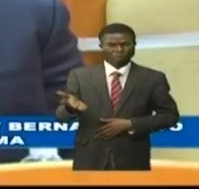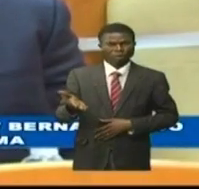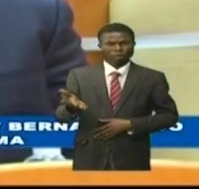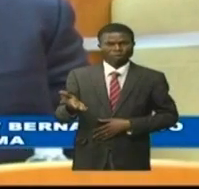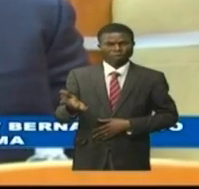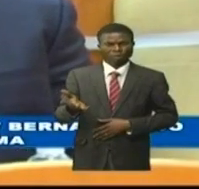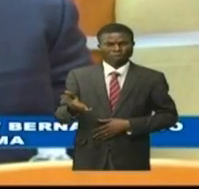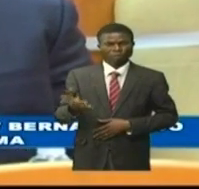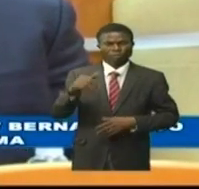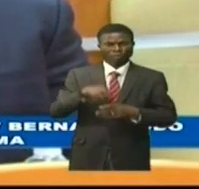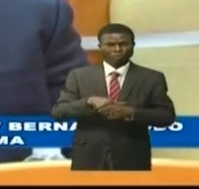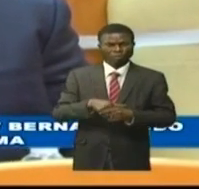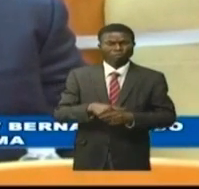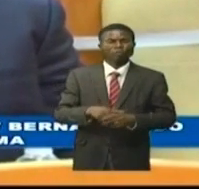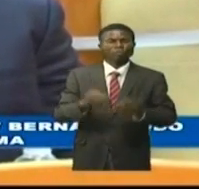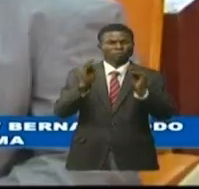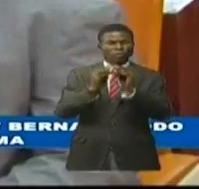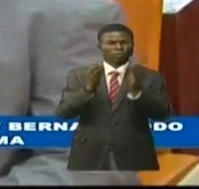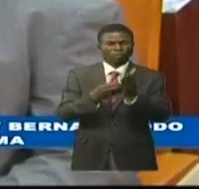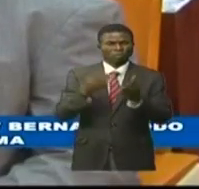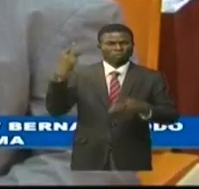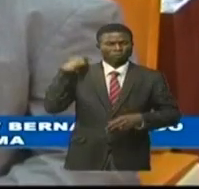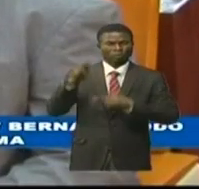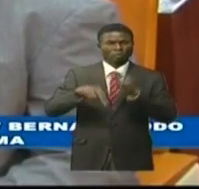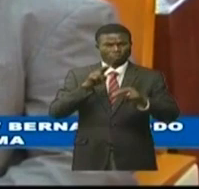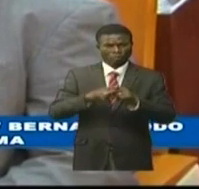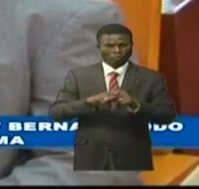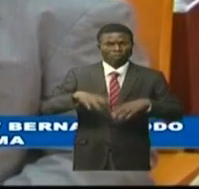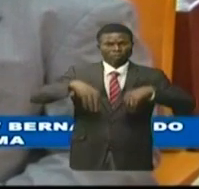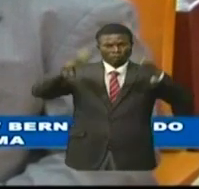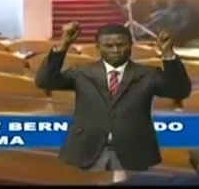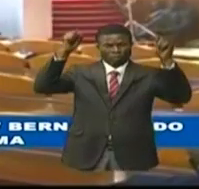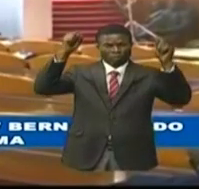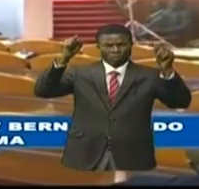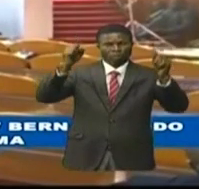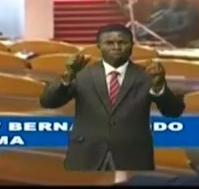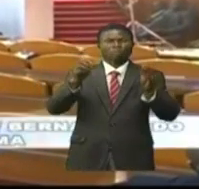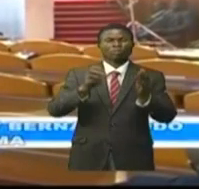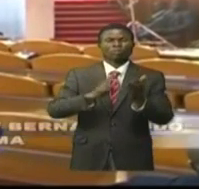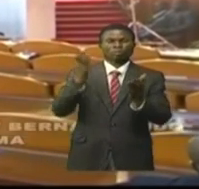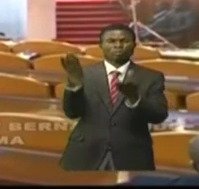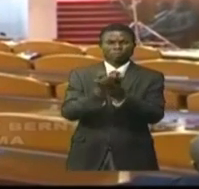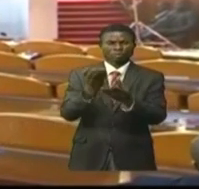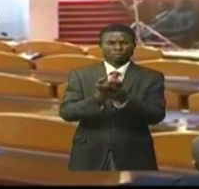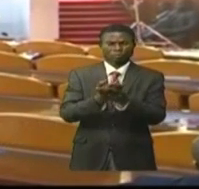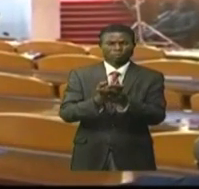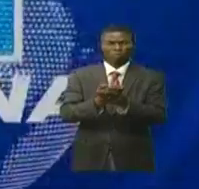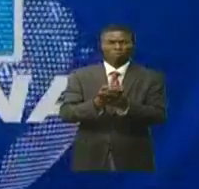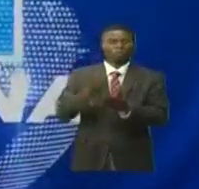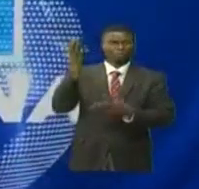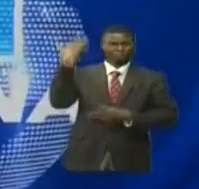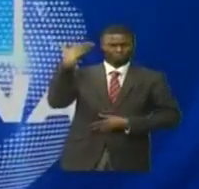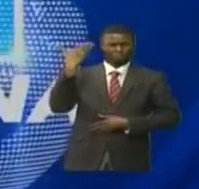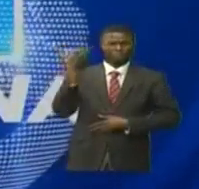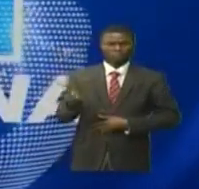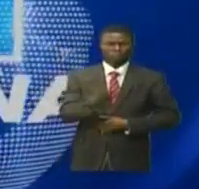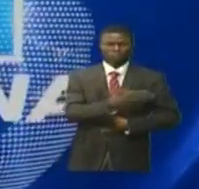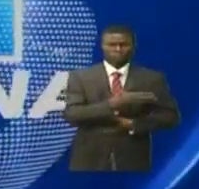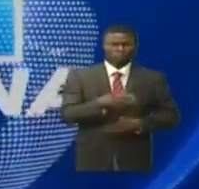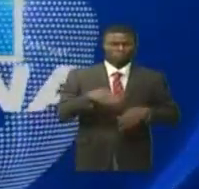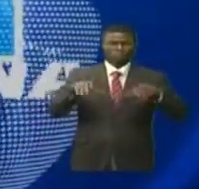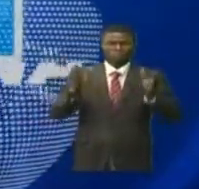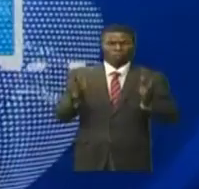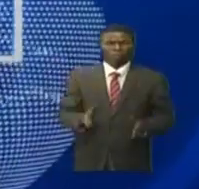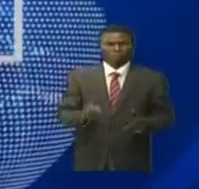au cours de la même plénière le député nationaux ont adopté une Lobo le procès-verbaux des plénières précédentes les